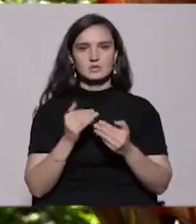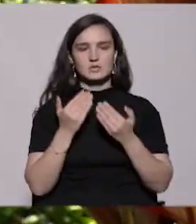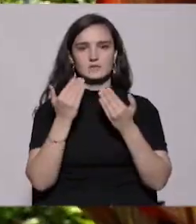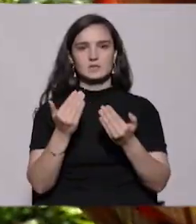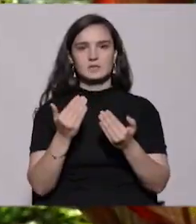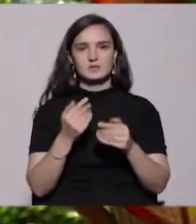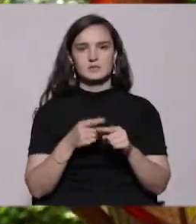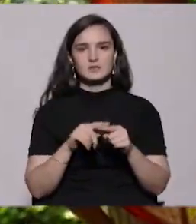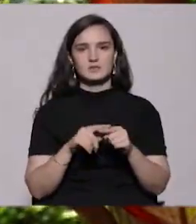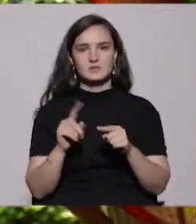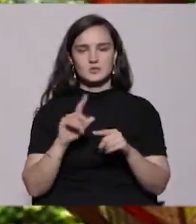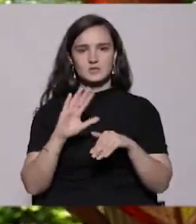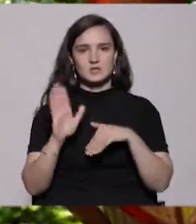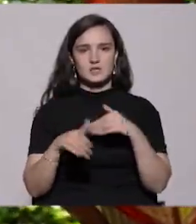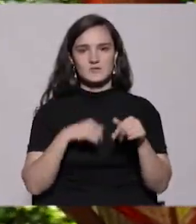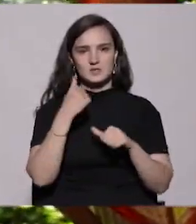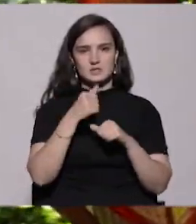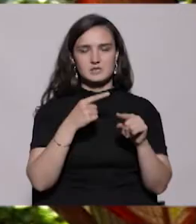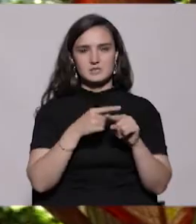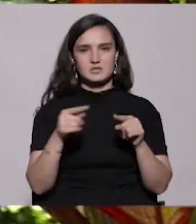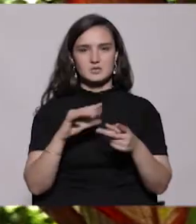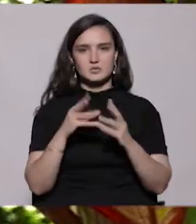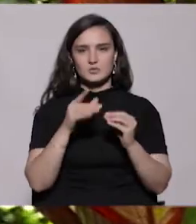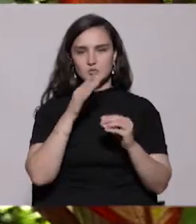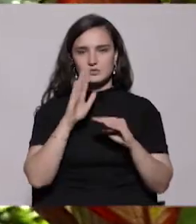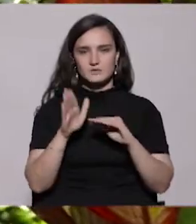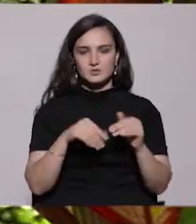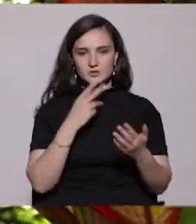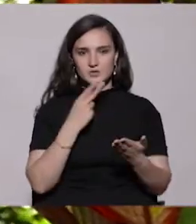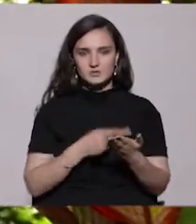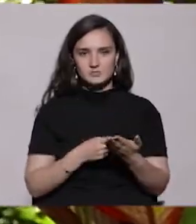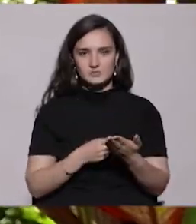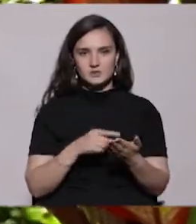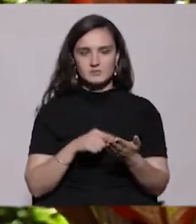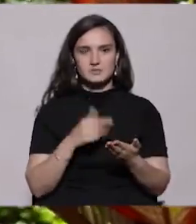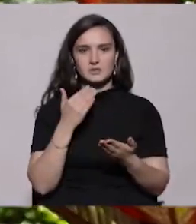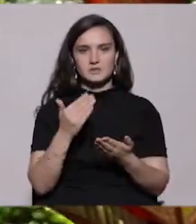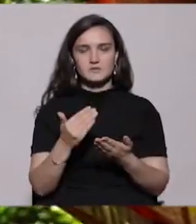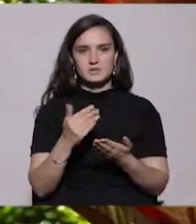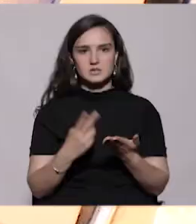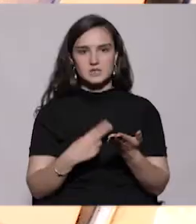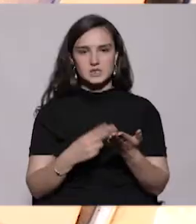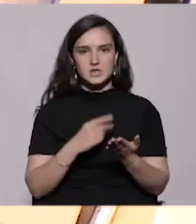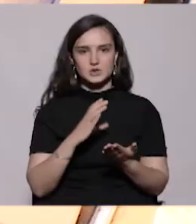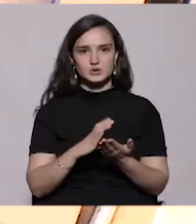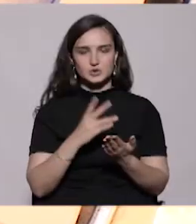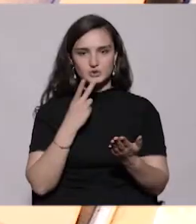აი ამ წლის და რო გავა ეს წელი და საერთოდ რო გავა და ჩაიხედავთ ამ თქვენს პატარა